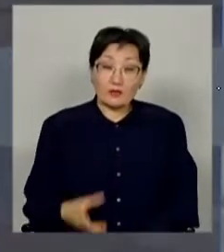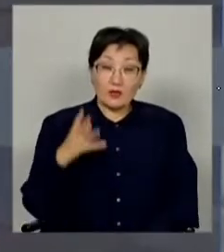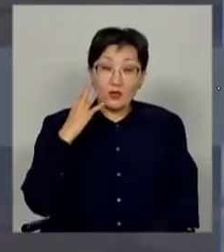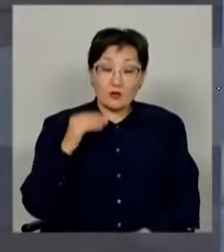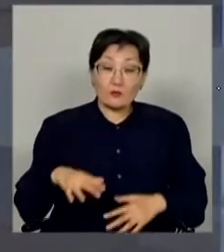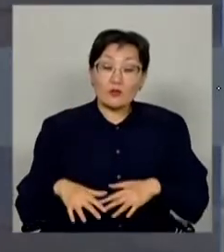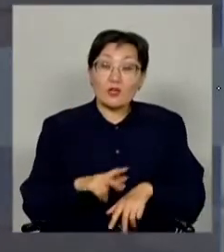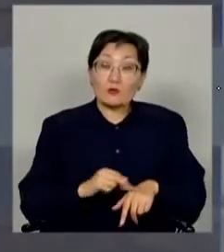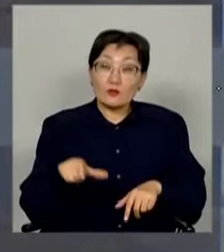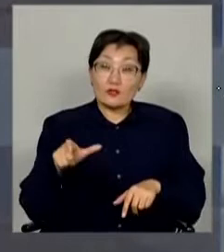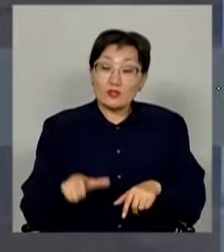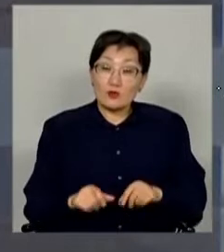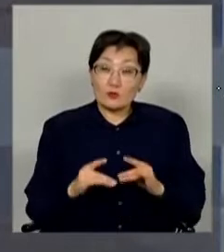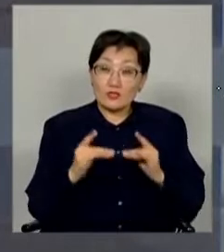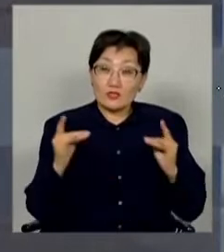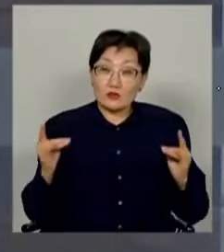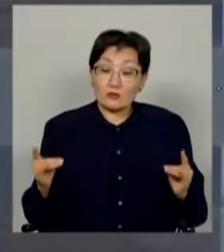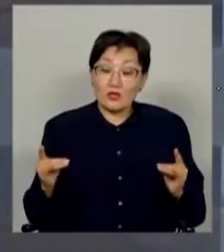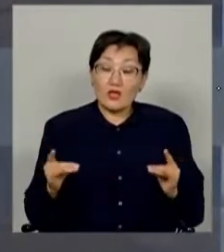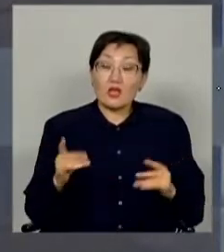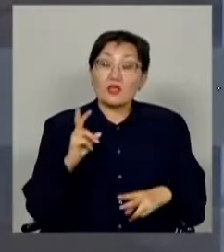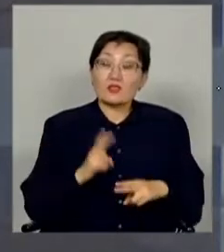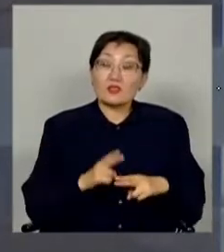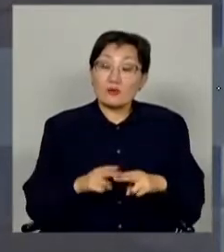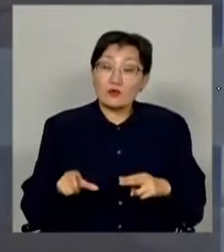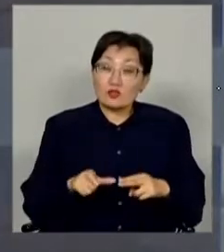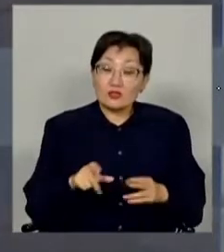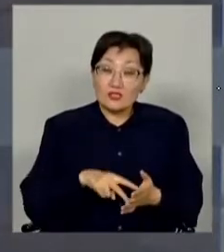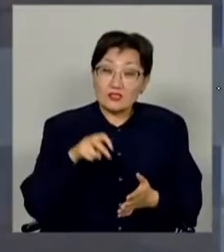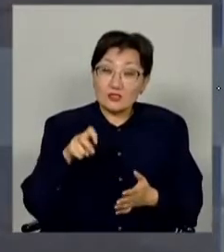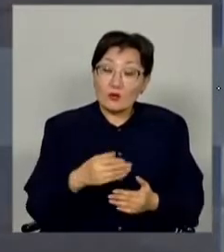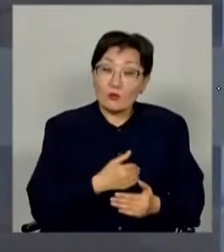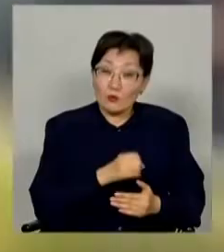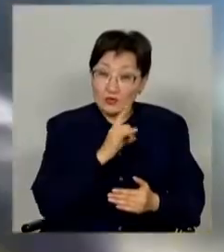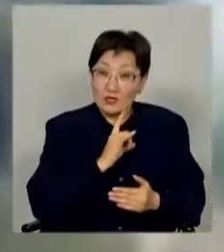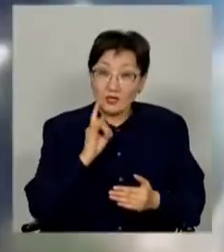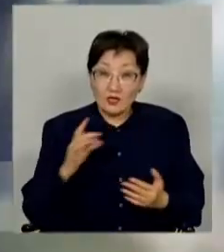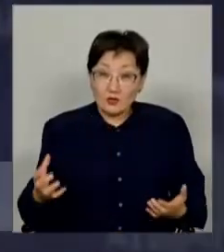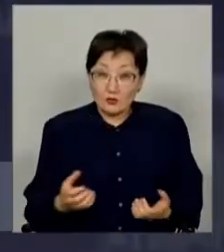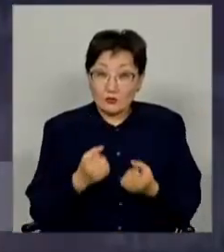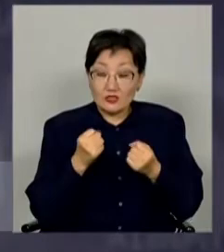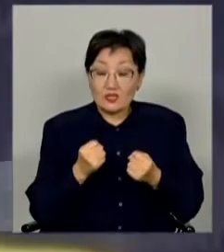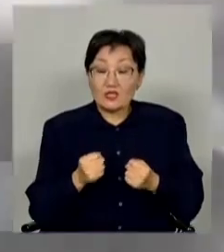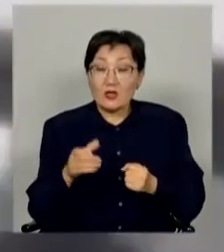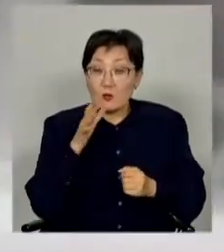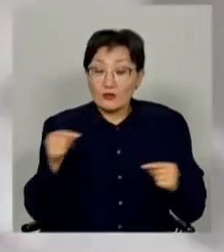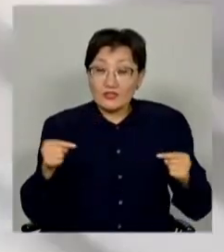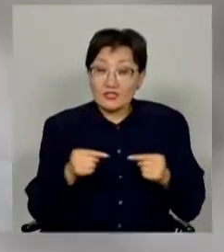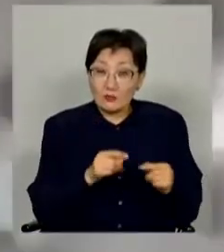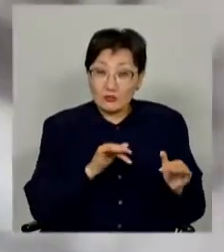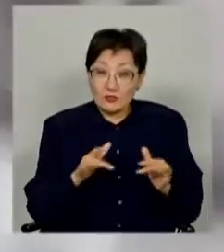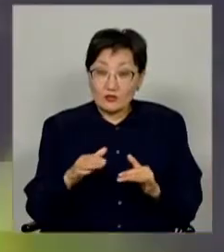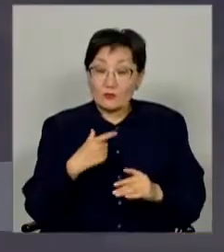Алматылық тәртіп сақшылары көпірге шығып алып, темір жолға секірмек болған әйелді құтқарды. Патрульдік экипаж дер кезінде әрекет